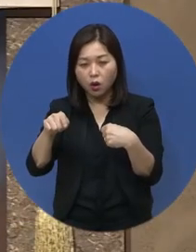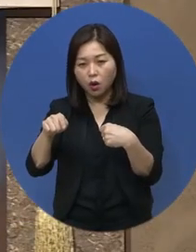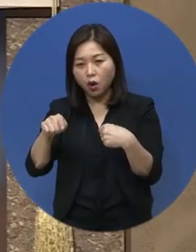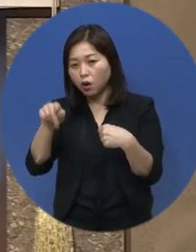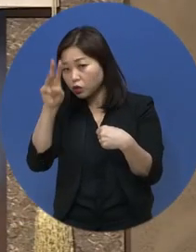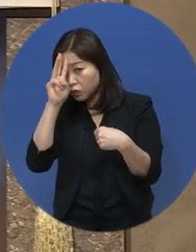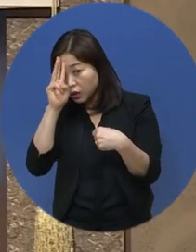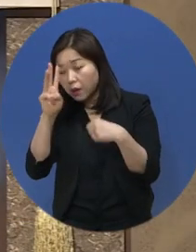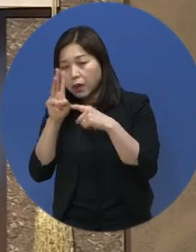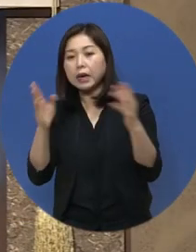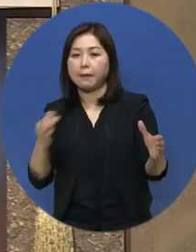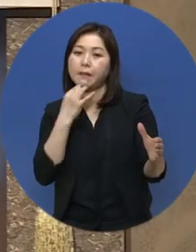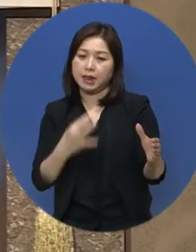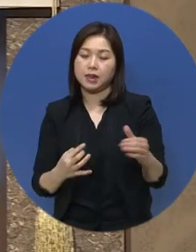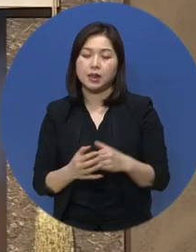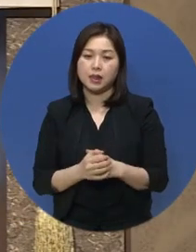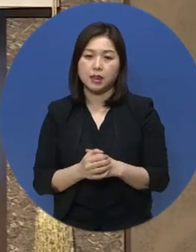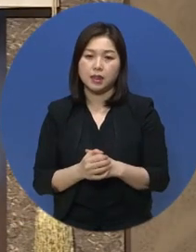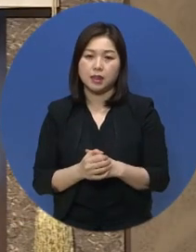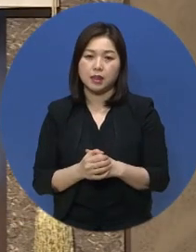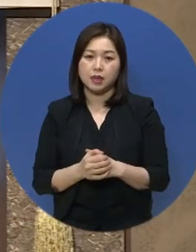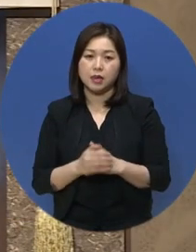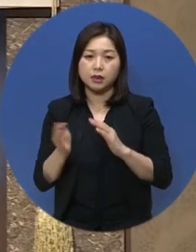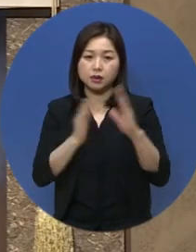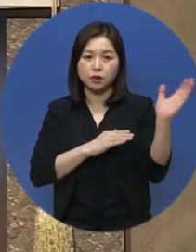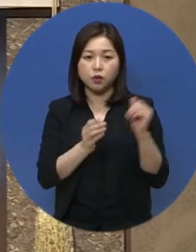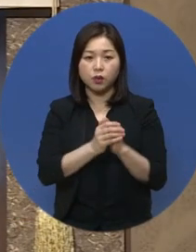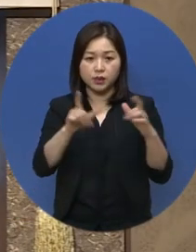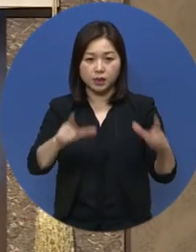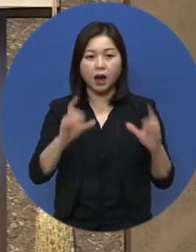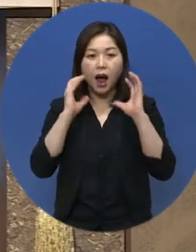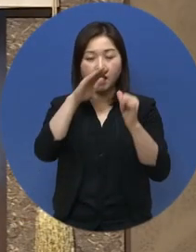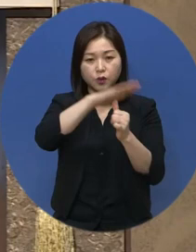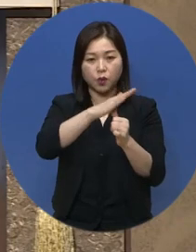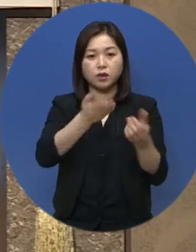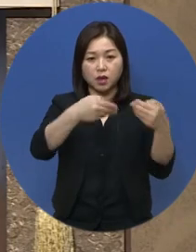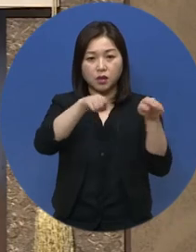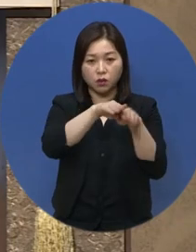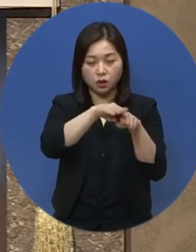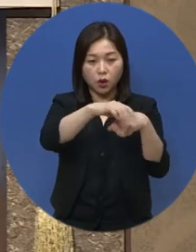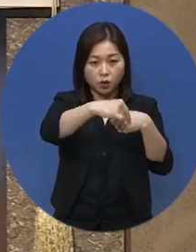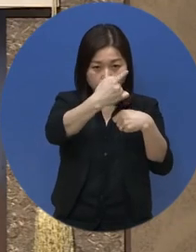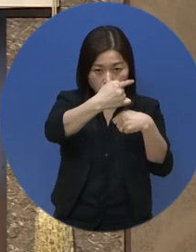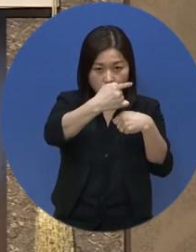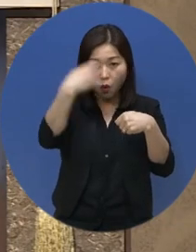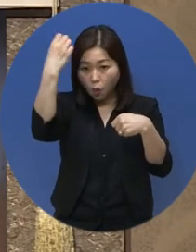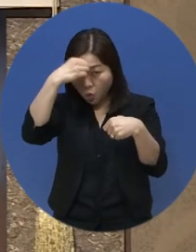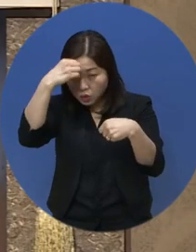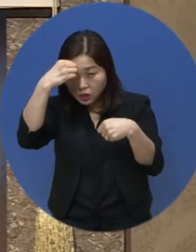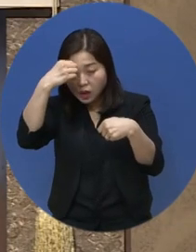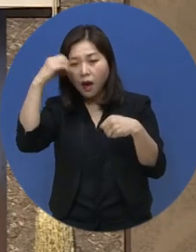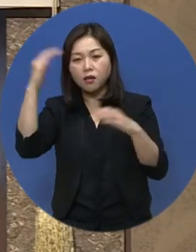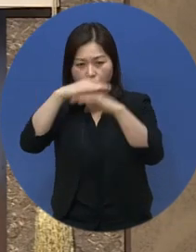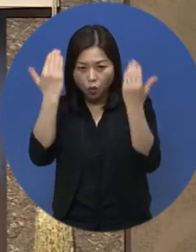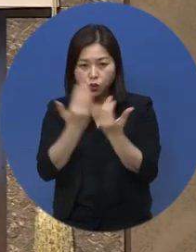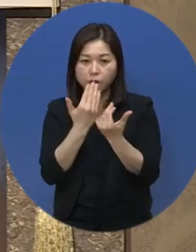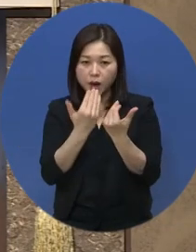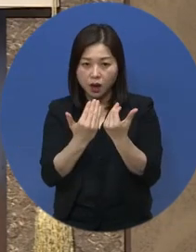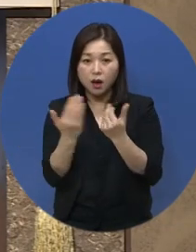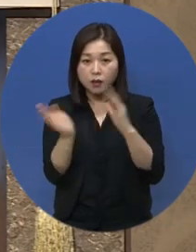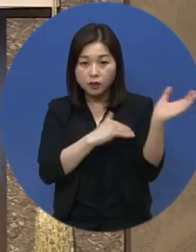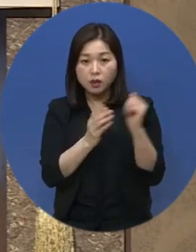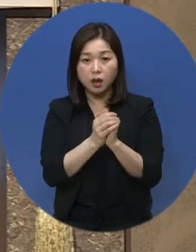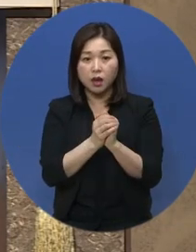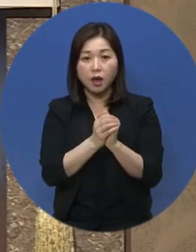중학교 3학년까지 할 수 있고요. 네. 그 지역 아동센터는 이제 초등학생부터 고등학생인데 또 다 함께 돌보면 초등학생만 이용할 수 있게